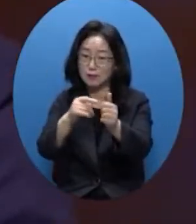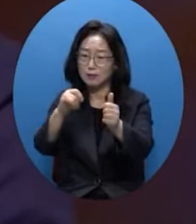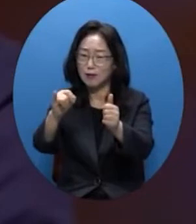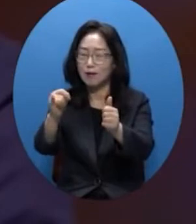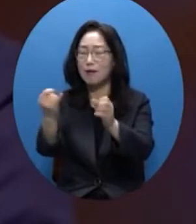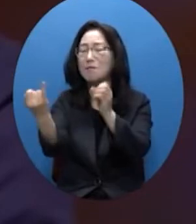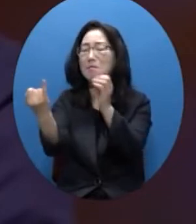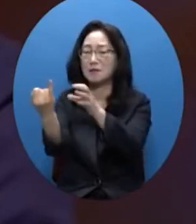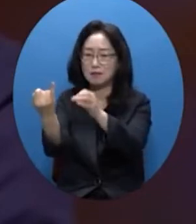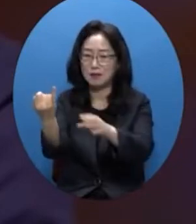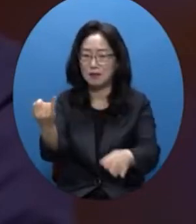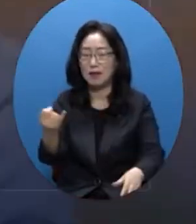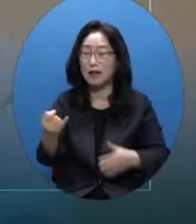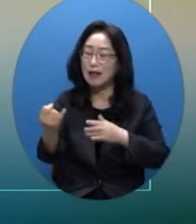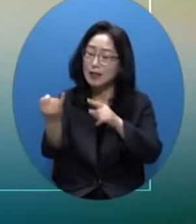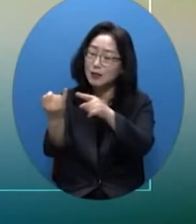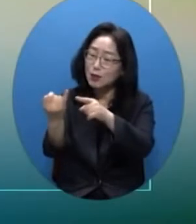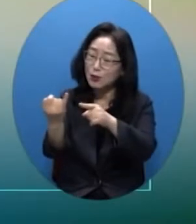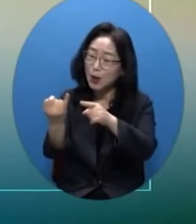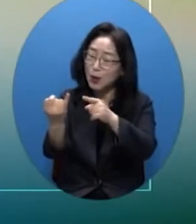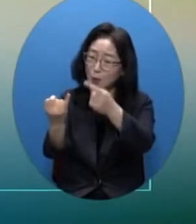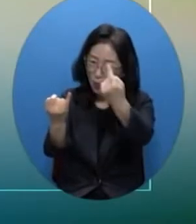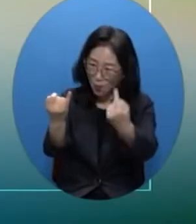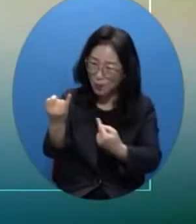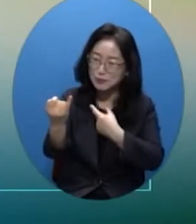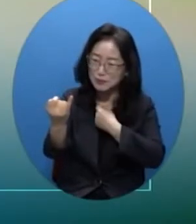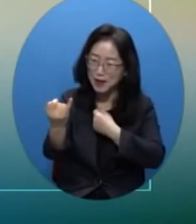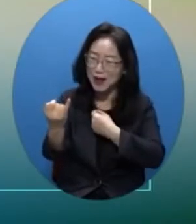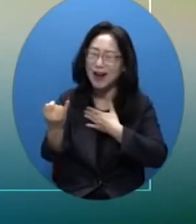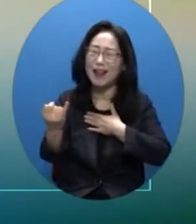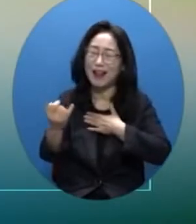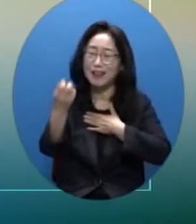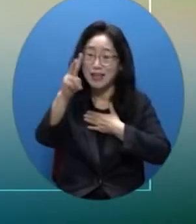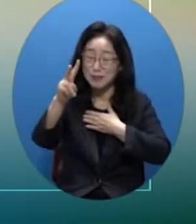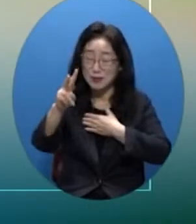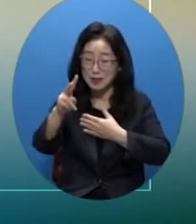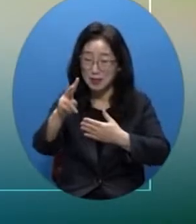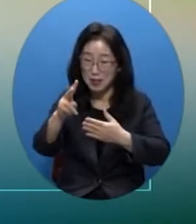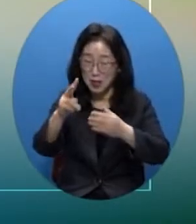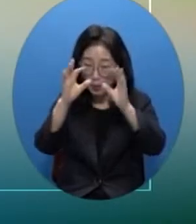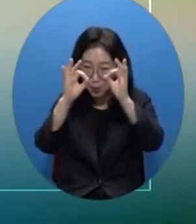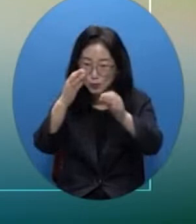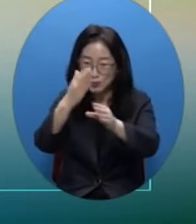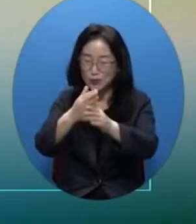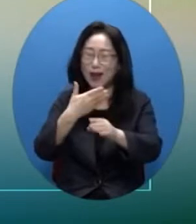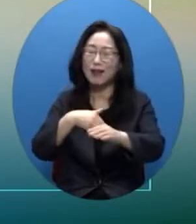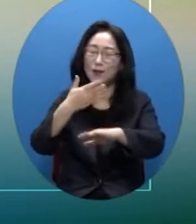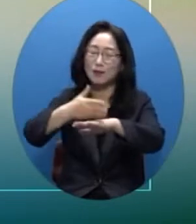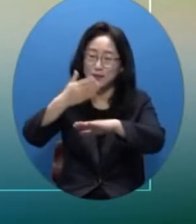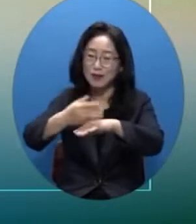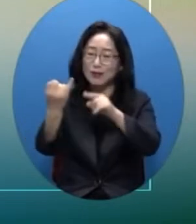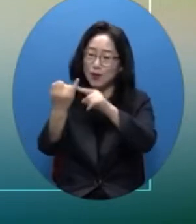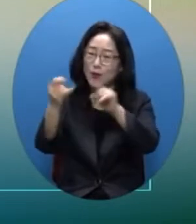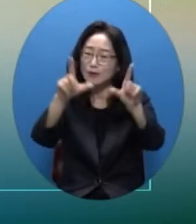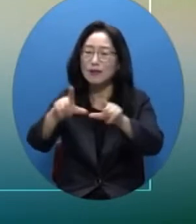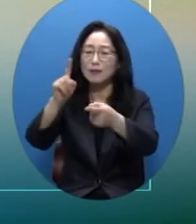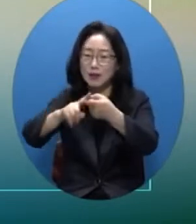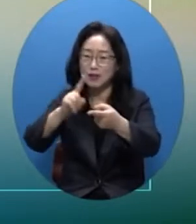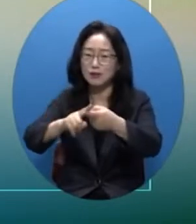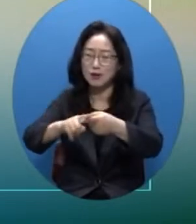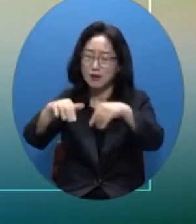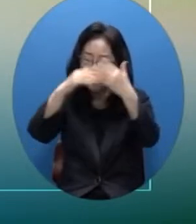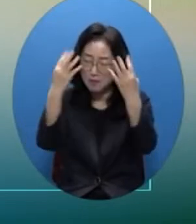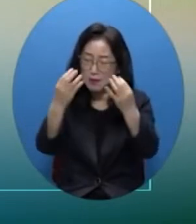전했습니다 아빠는 내가 여기 오고 싶어 한다는 것도 지금 팁으로 보고 있다는 것도 알고 있단다 고마워 너에게 삶에 대하여 더 많은 것을